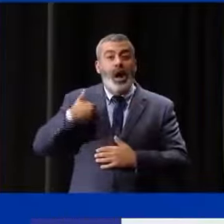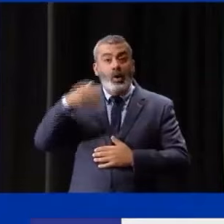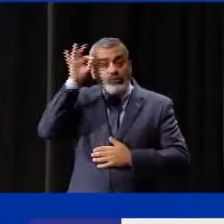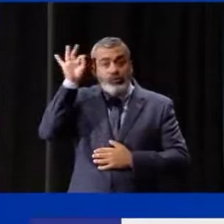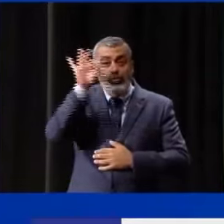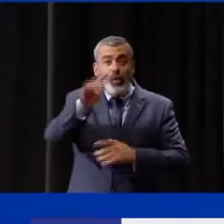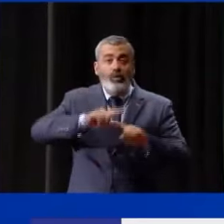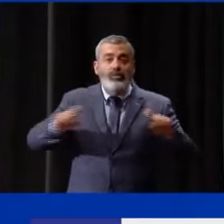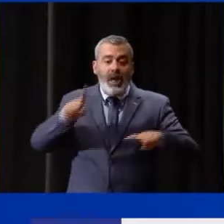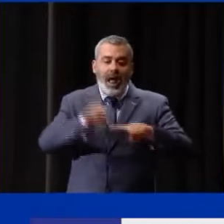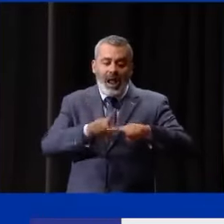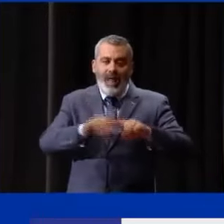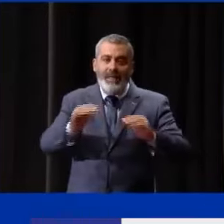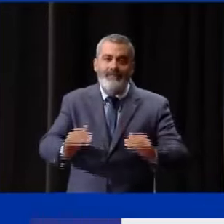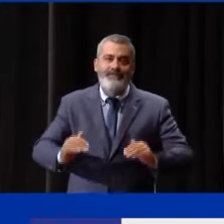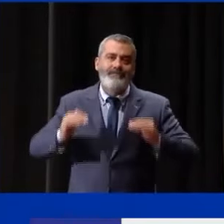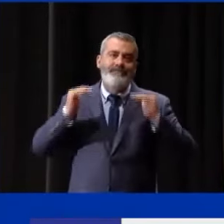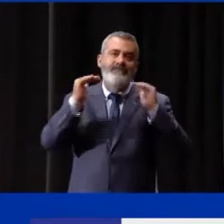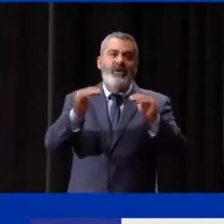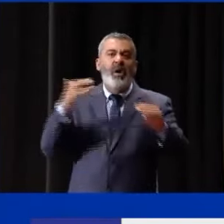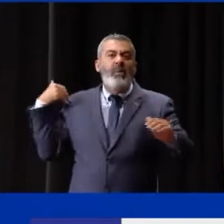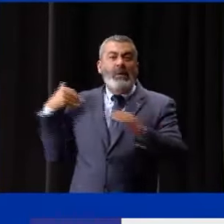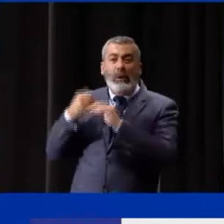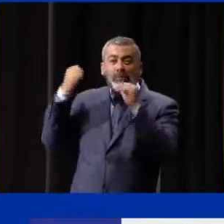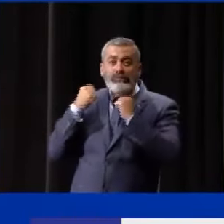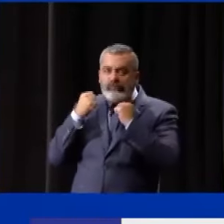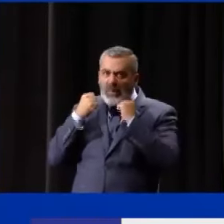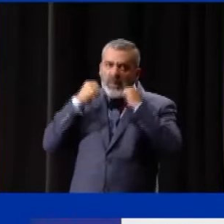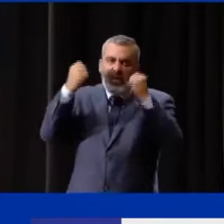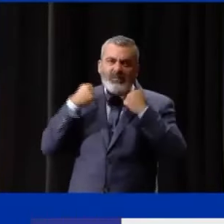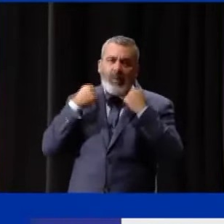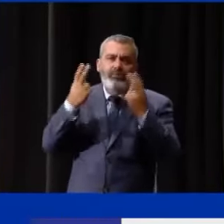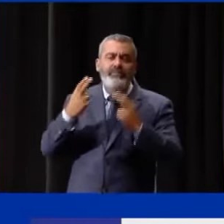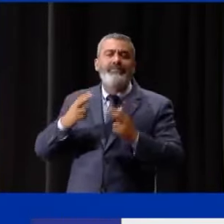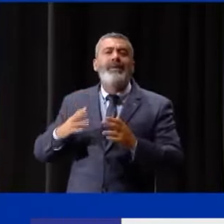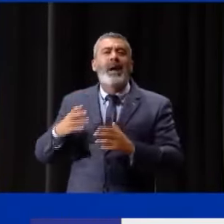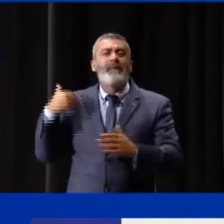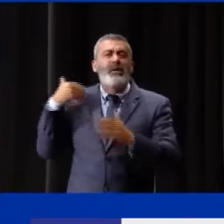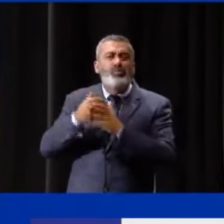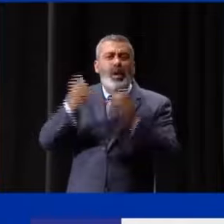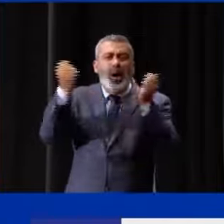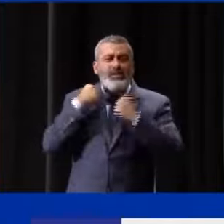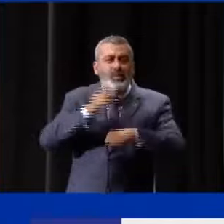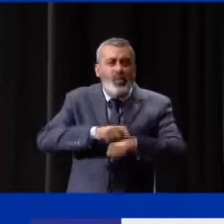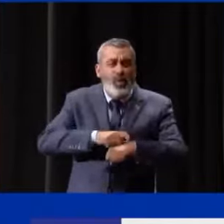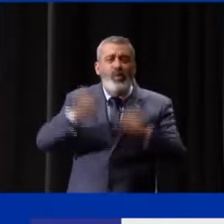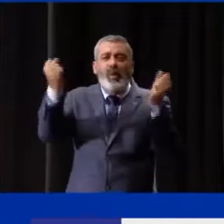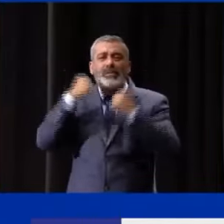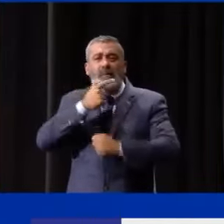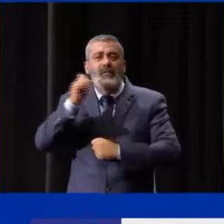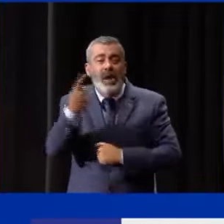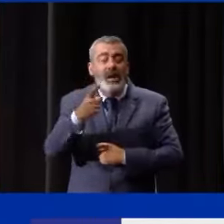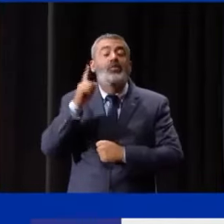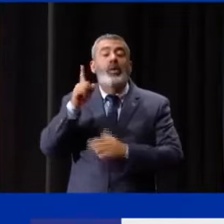πάει μπροστά η Ελλάδα, να καλύψει το χαμένο έδαφος, να κερδίσουμε το χαμένο χρόνο, τις χαμένες αναπτυξιακές ευκαιρίες, αλλά να μην πάει μόνο η Ελλάδα μπροστά, να